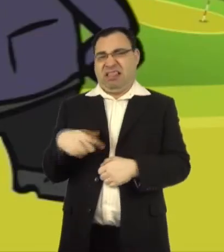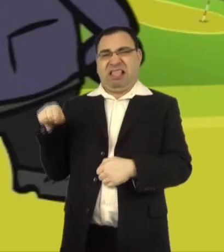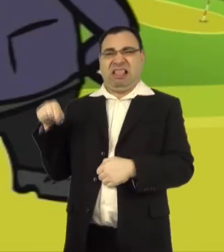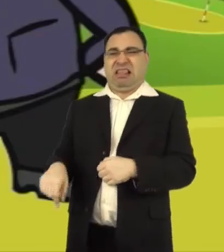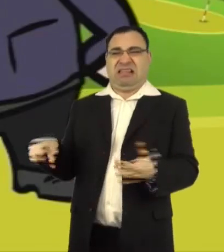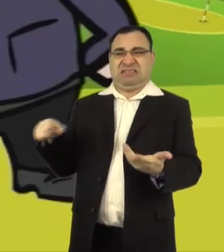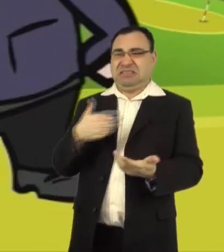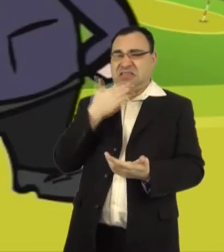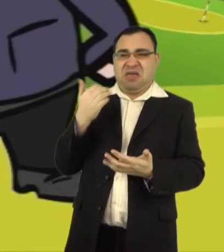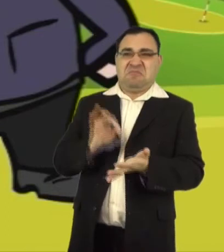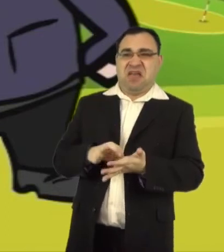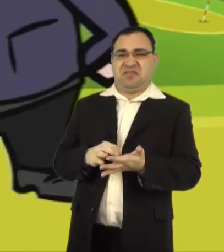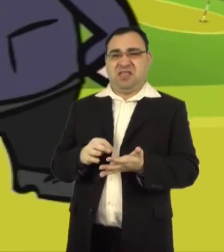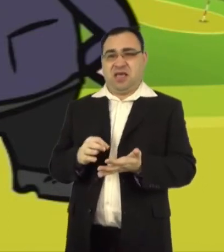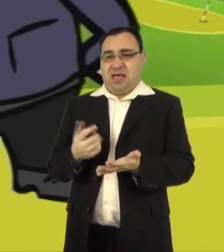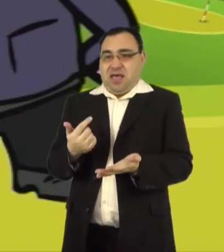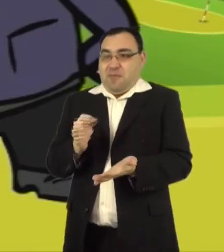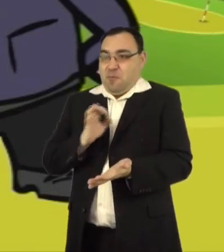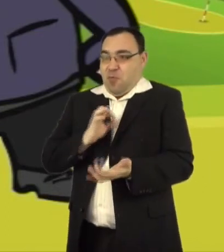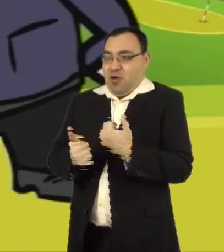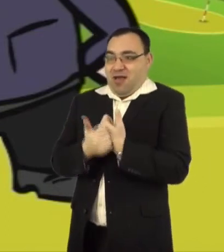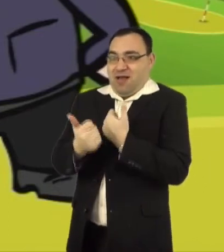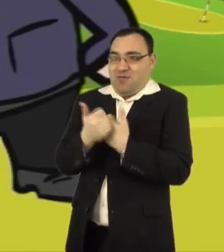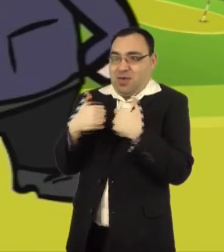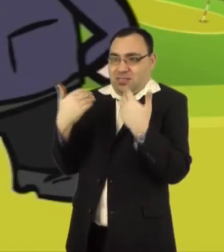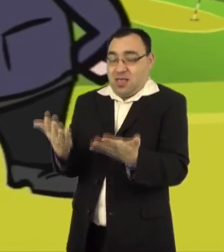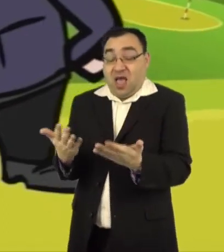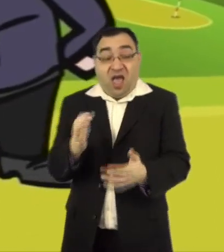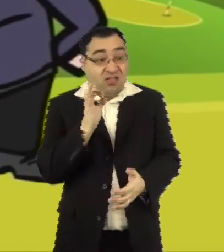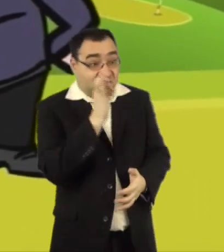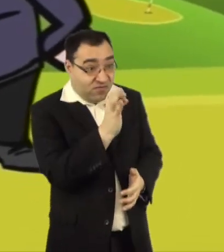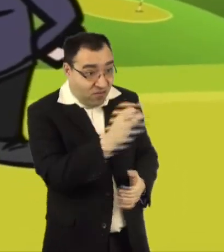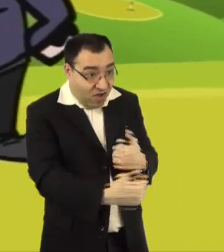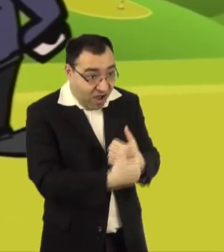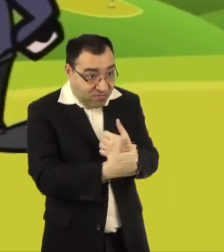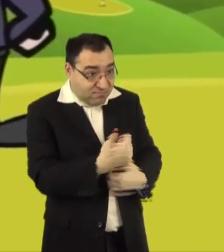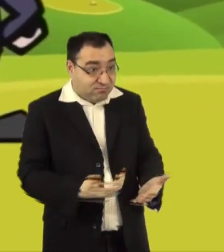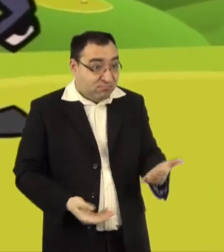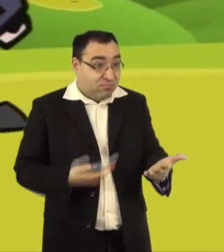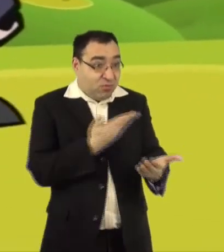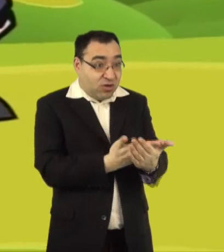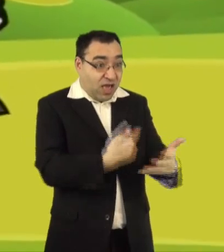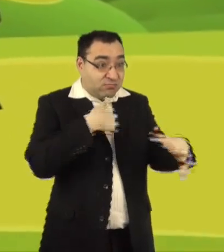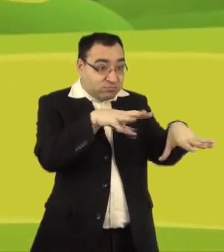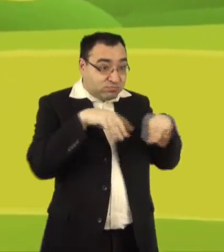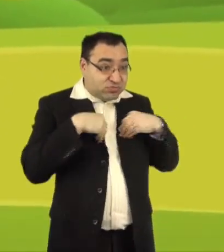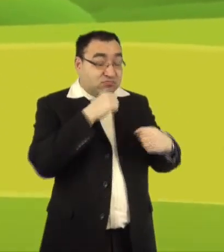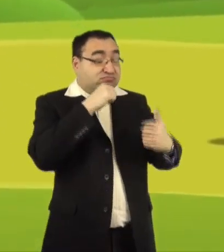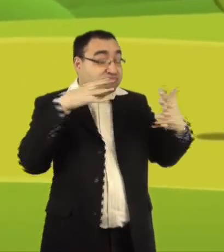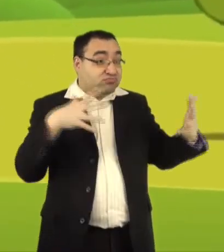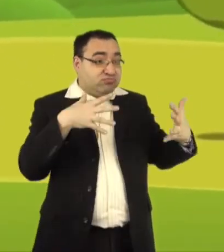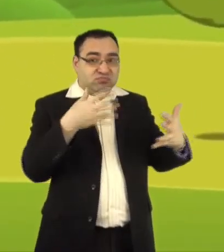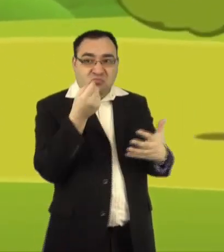niewdzięczna. Niepewna. A moje argumenty? A pana argumenty, czyli propozycja, abym przyjął